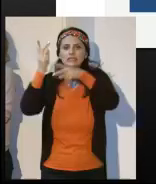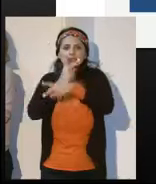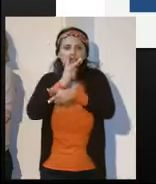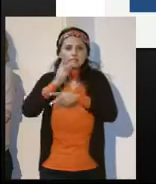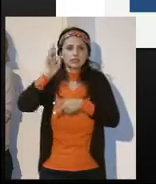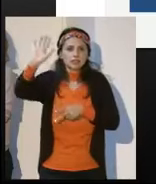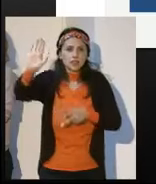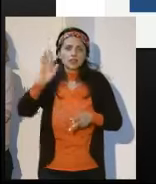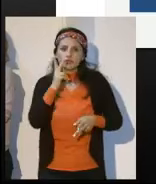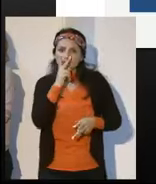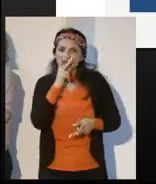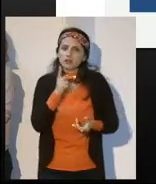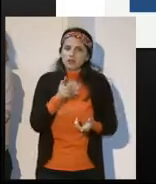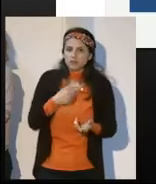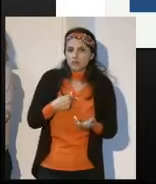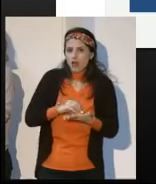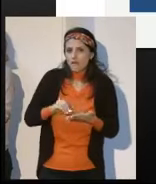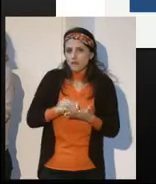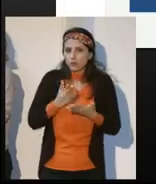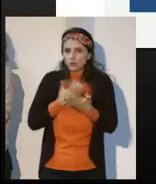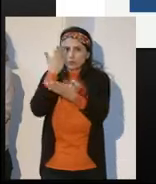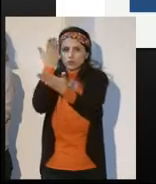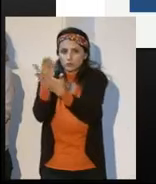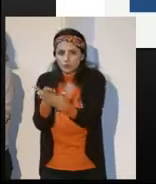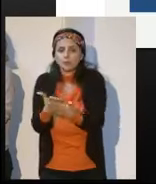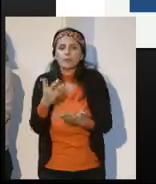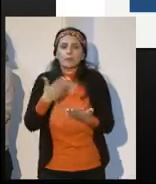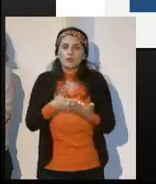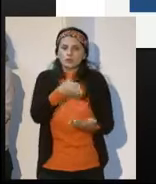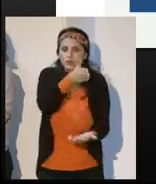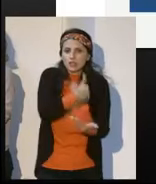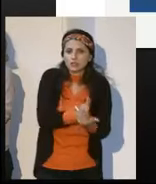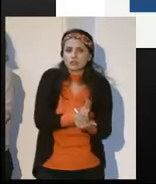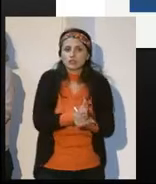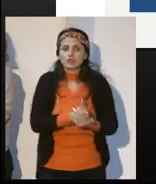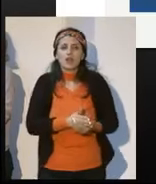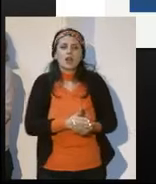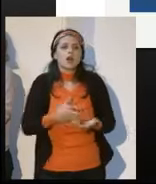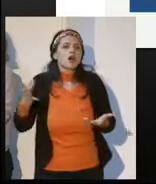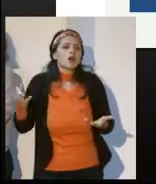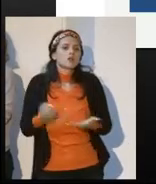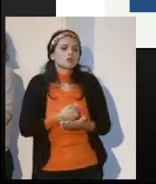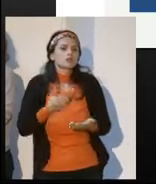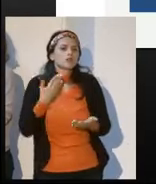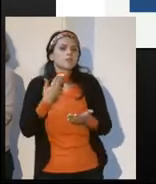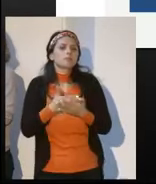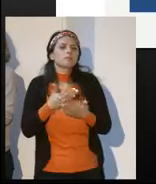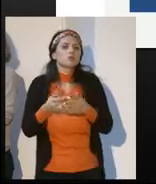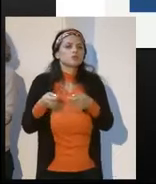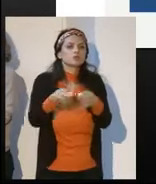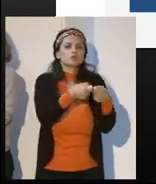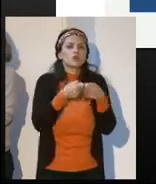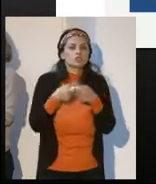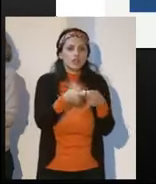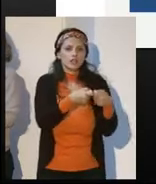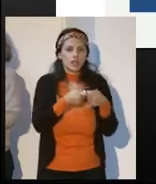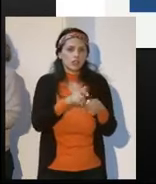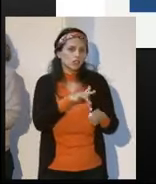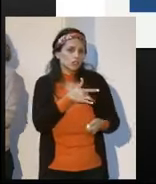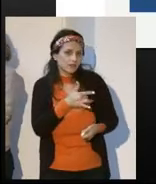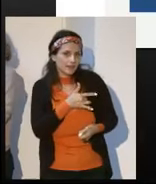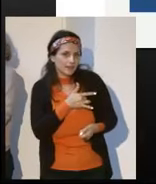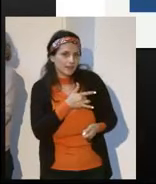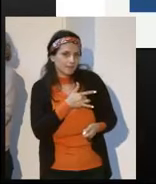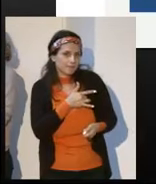vedere aceasta masura decizie fundamentată pe cazul aduce în dezbatere de societatea civila